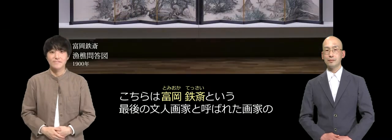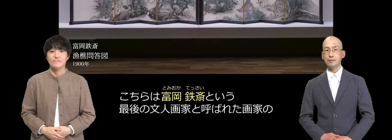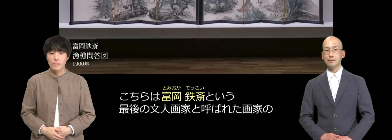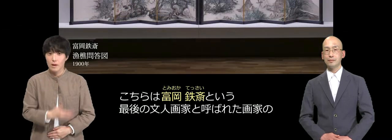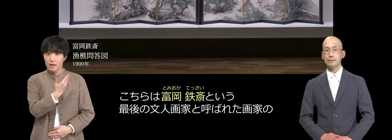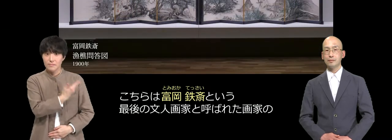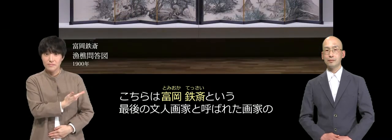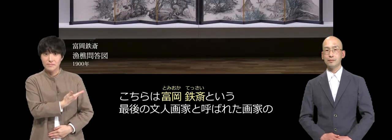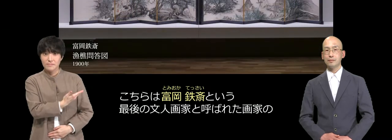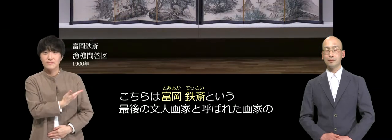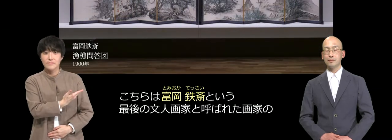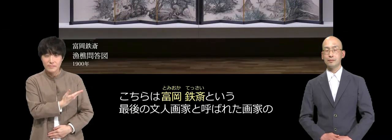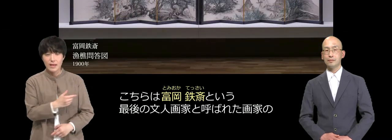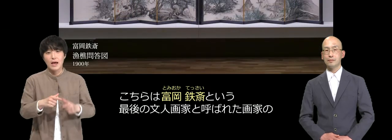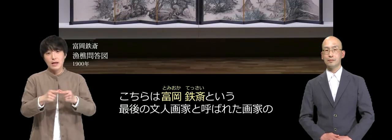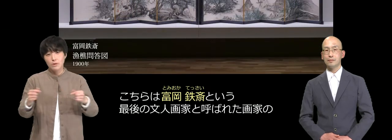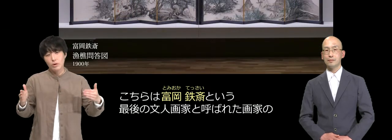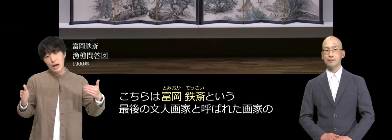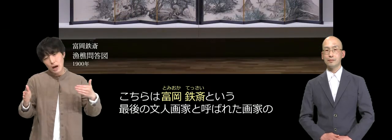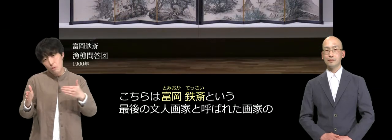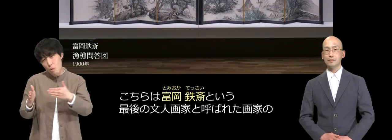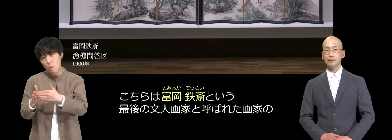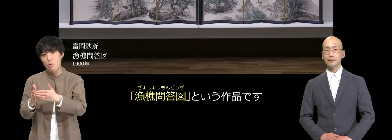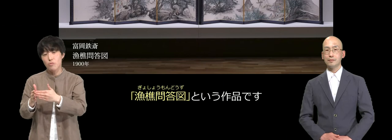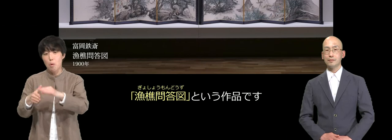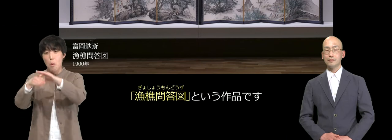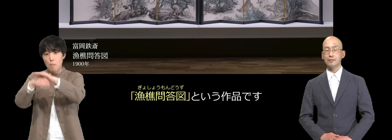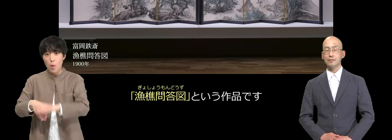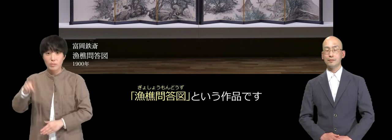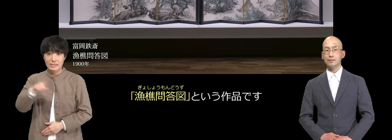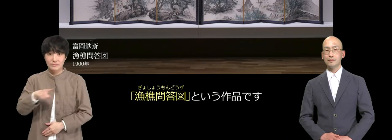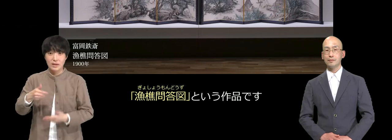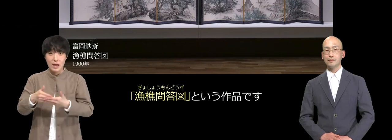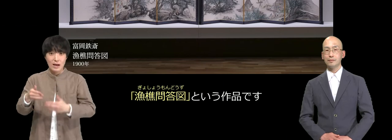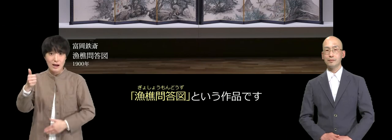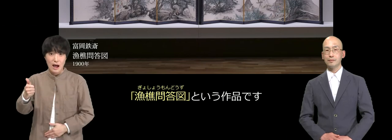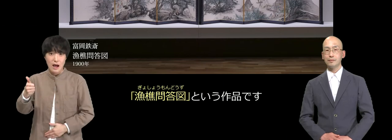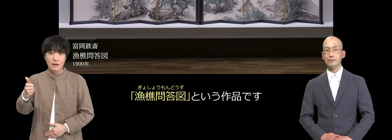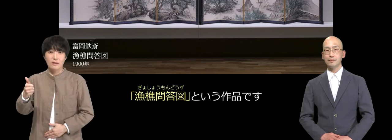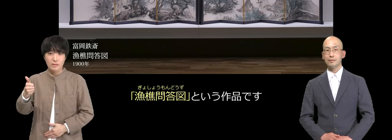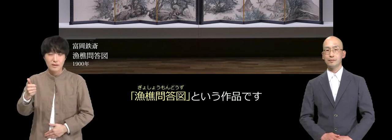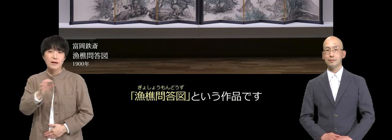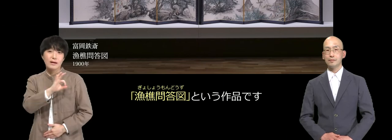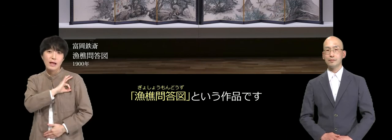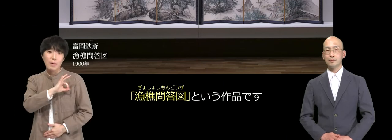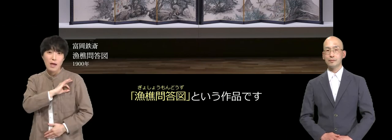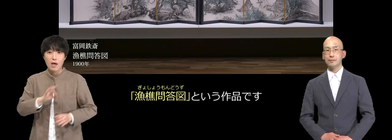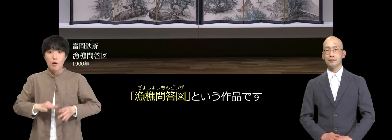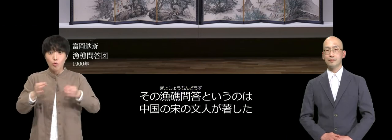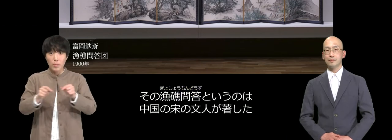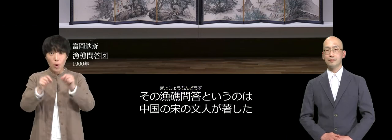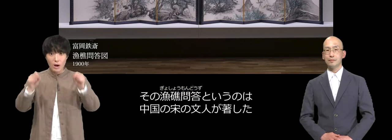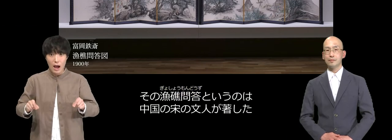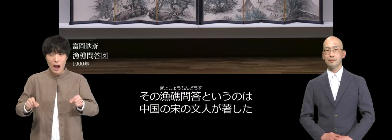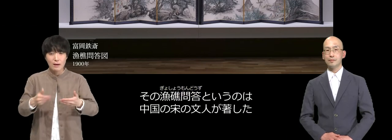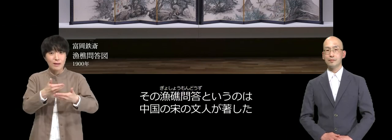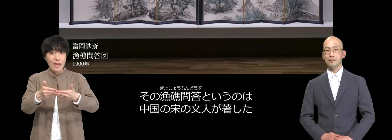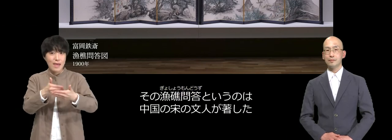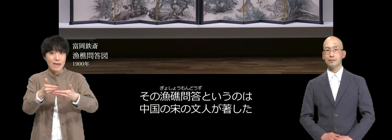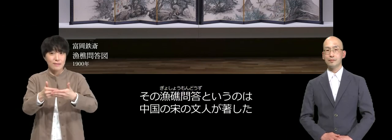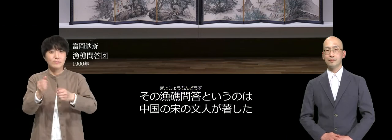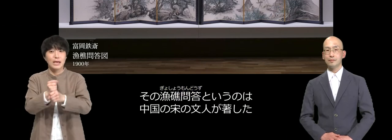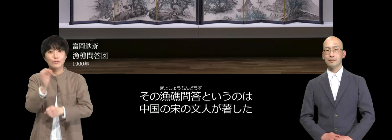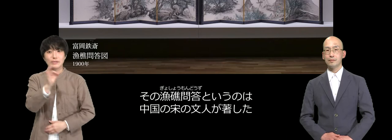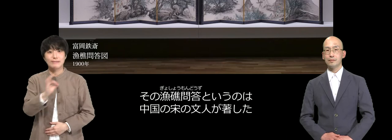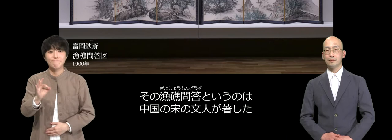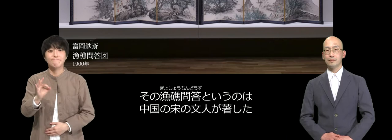最後の文人画家と呼ばれた映画化の魚醤問答ずという作品ですその行庄文堂